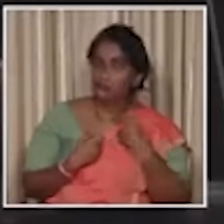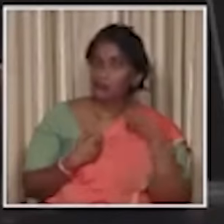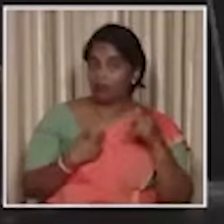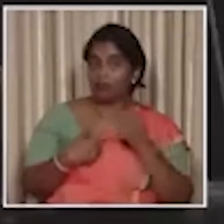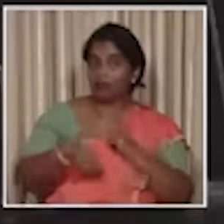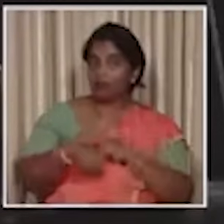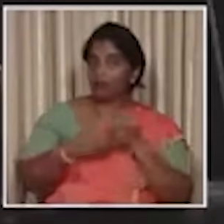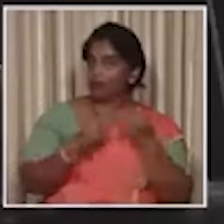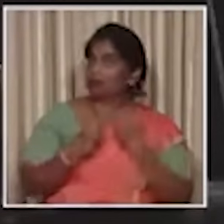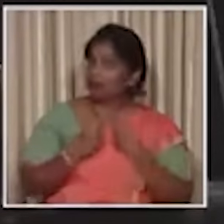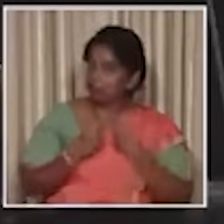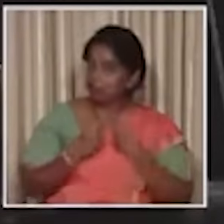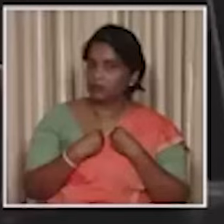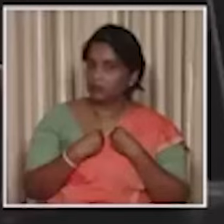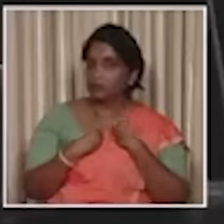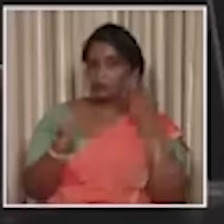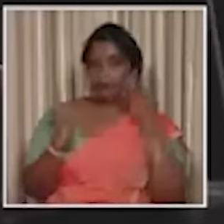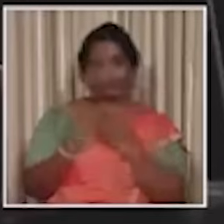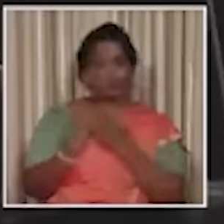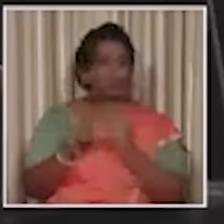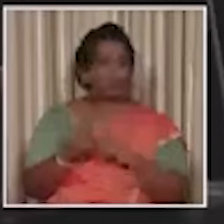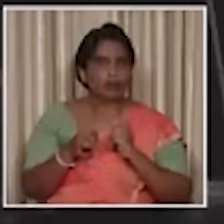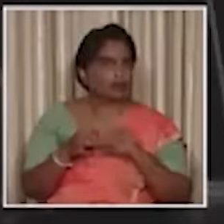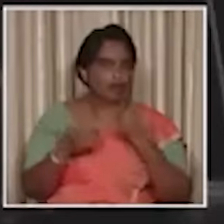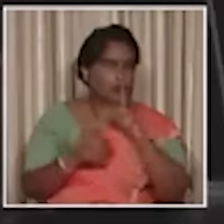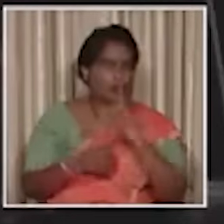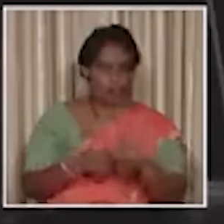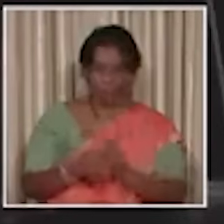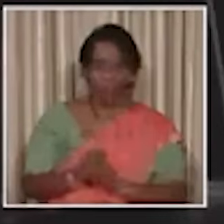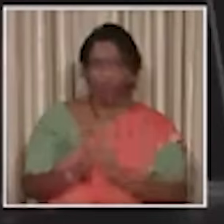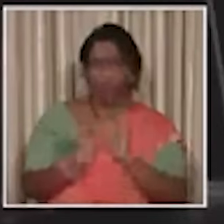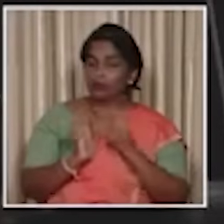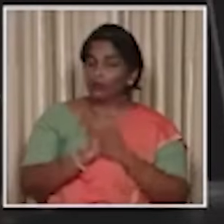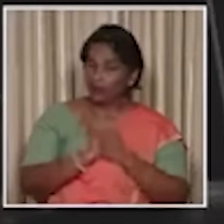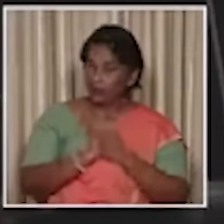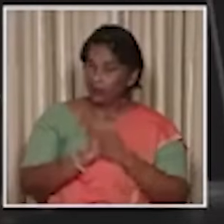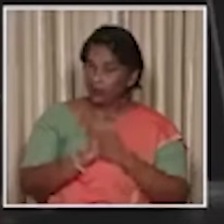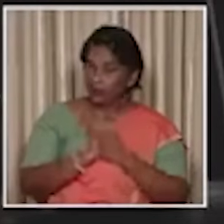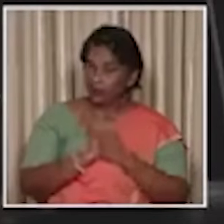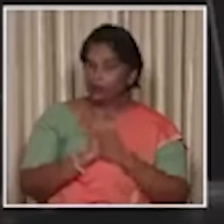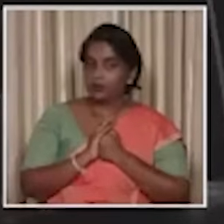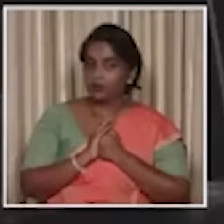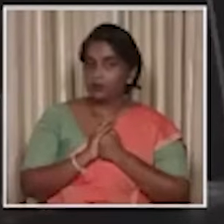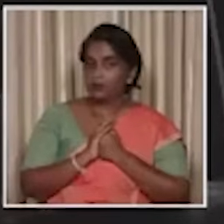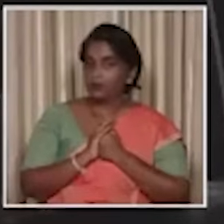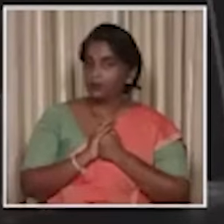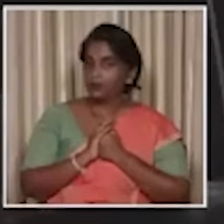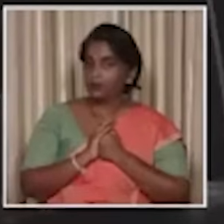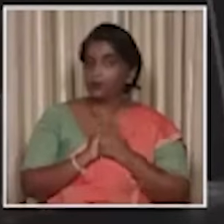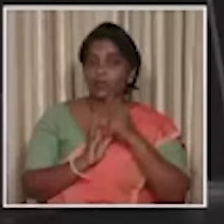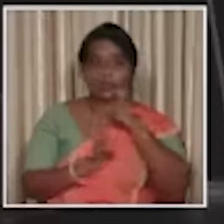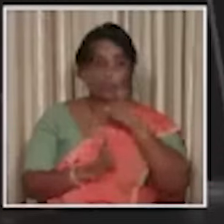ஏற்றுவதற்கு இல்லை என அவர் குறிப்பிட்டிருந்தார். ஆகவே கௌரவ பிரதி சபாநாயகர் அவர்களே, இந்த நாட்டிலே இருக்கின்ற சமாதானம் எப்படி உருவாக்கப்